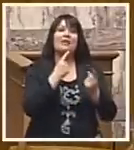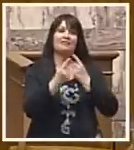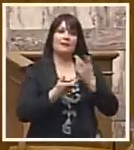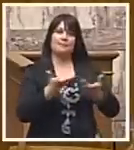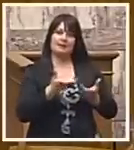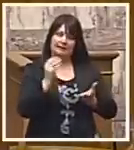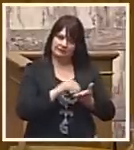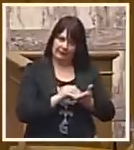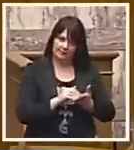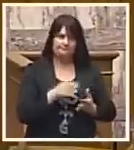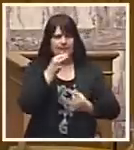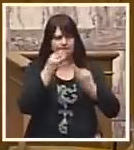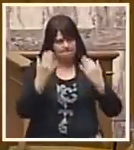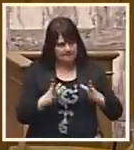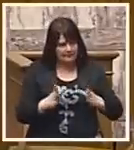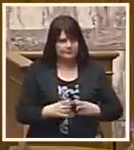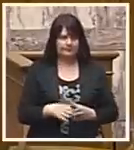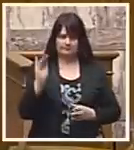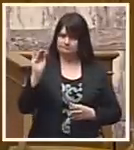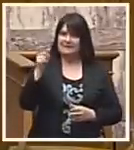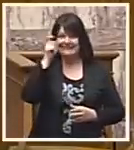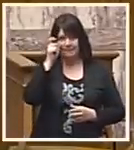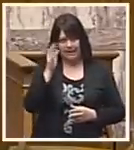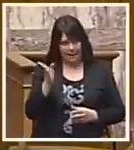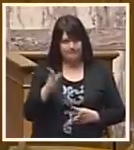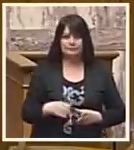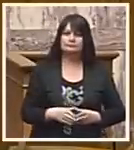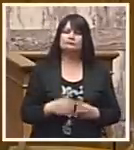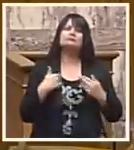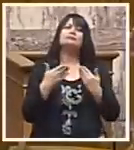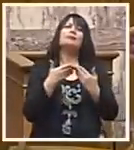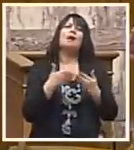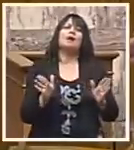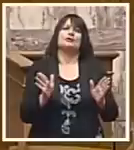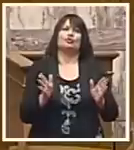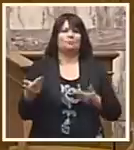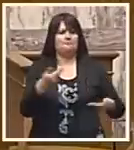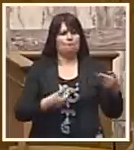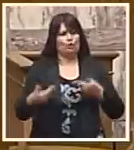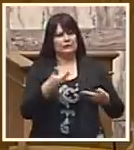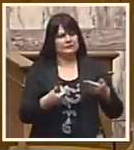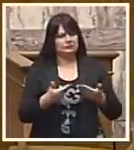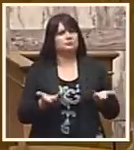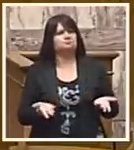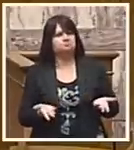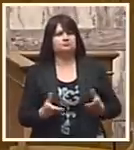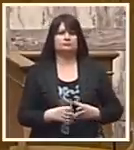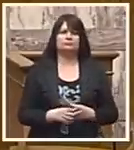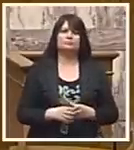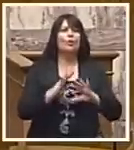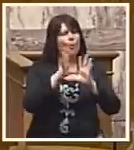επαναδιαπραγμάτευσης. Εξήγησα, κύριε Σαμαρά, ότι είμαι ανοιχτός σε οποιασδήποτε προτάσεις. Σε όλους τους